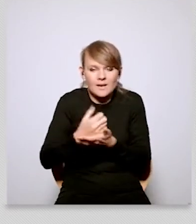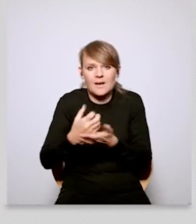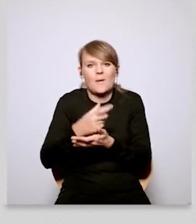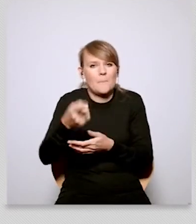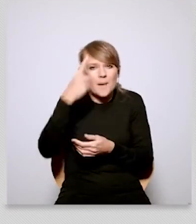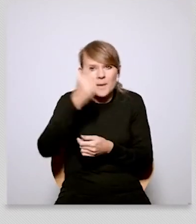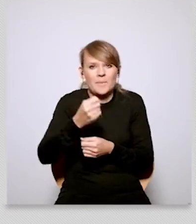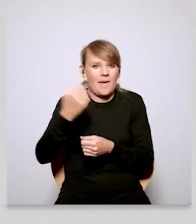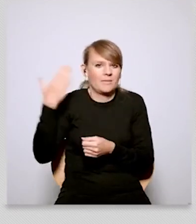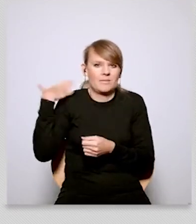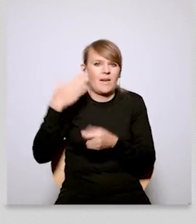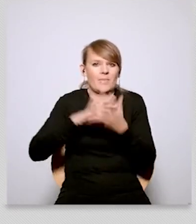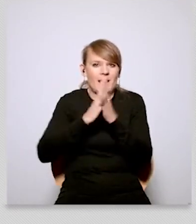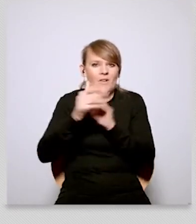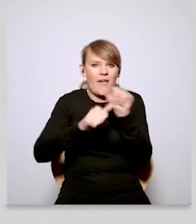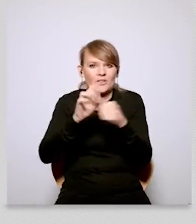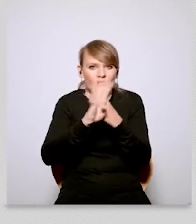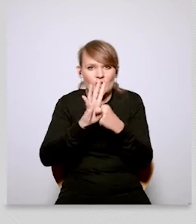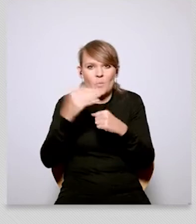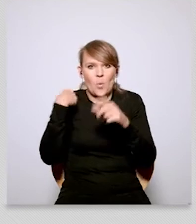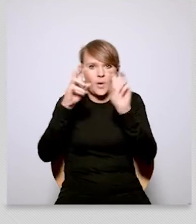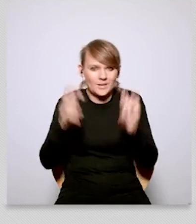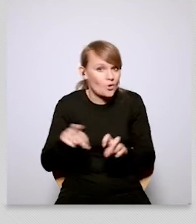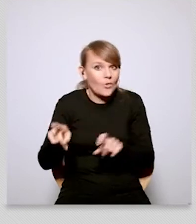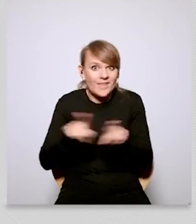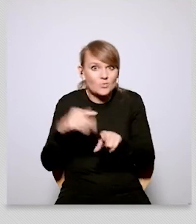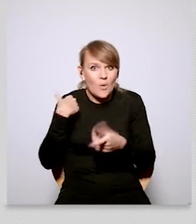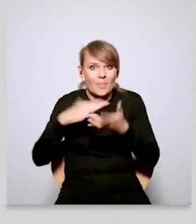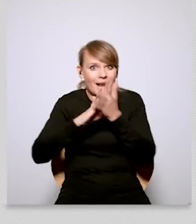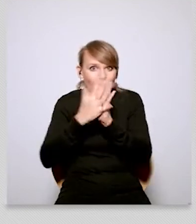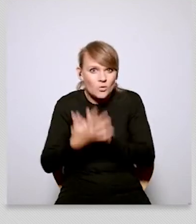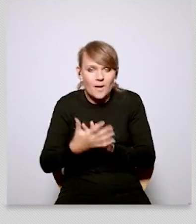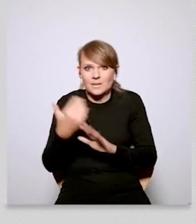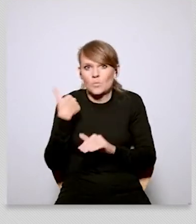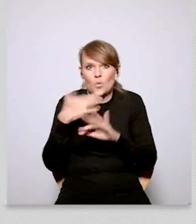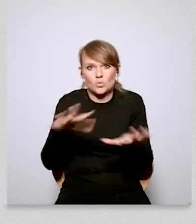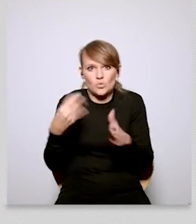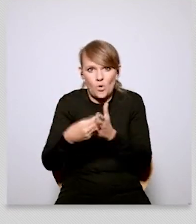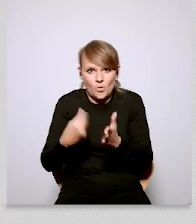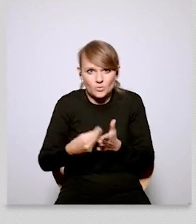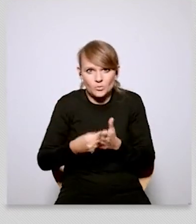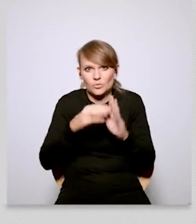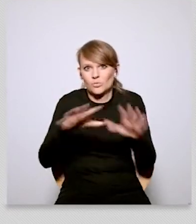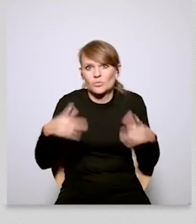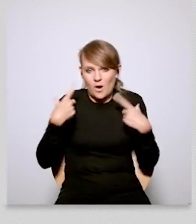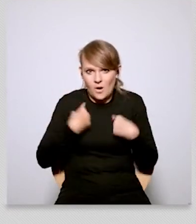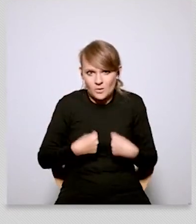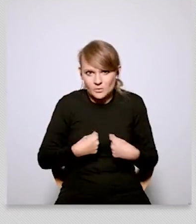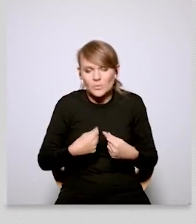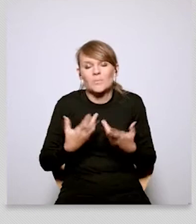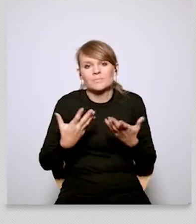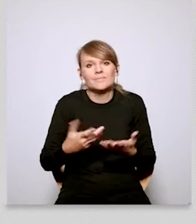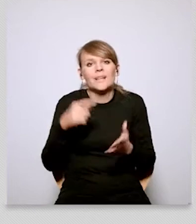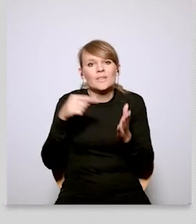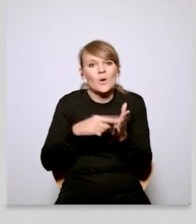związane z transformacją lat 90-tych, to też była transformacja, która bardzo kosztowała również ekonomicznie wiele, wiele osób. To jest